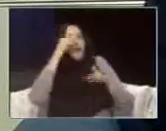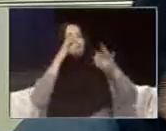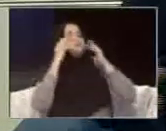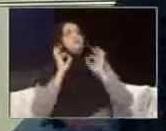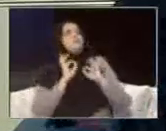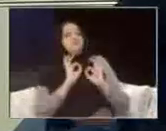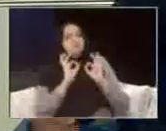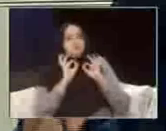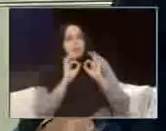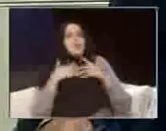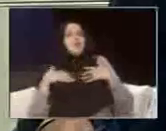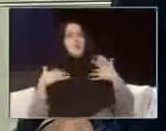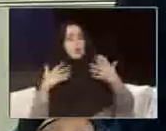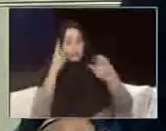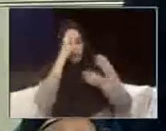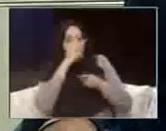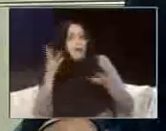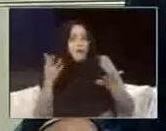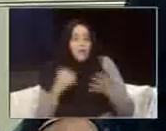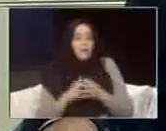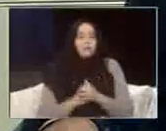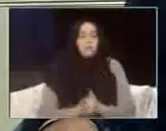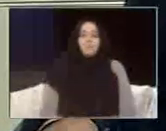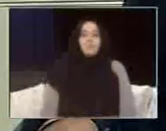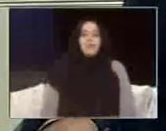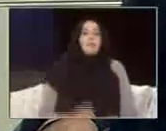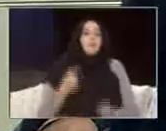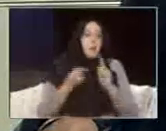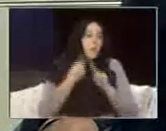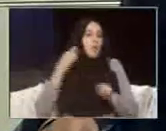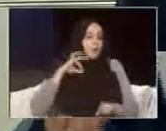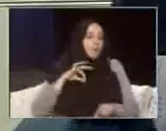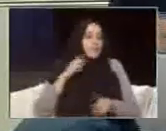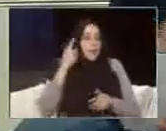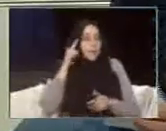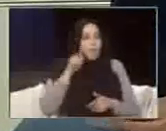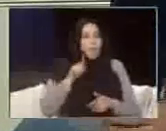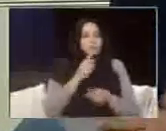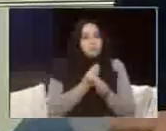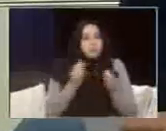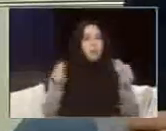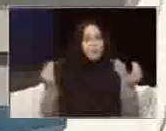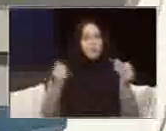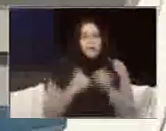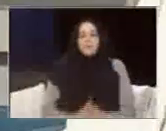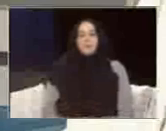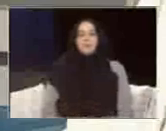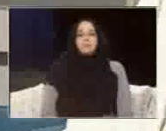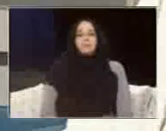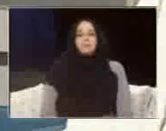والعلوم وكل ما هو نافع يتلقاه وينظر فيه.